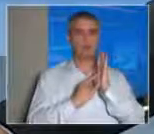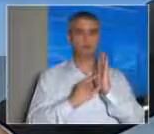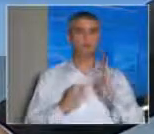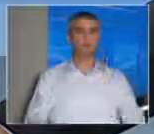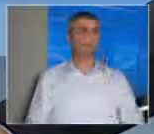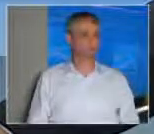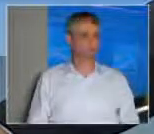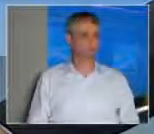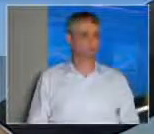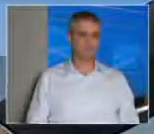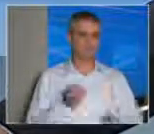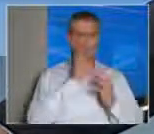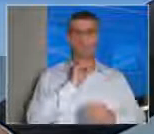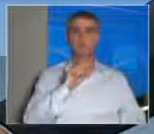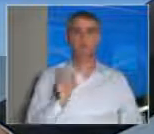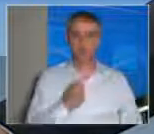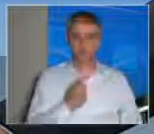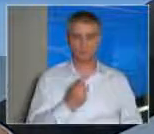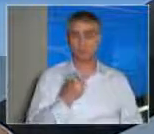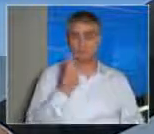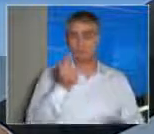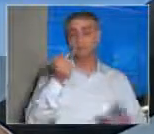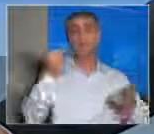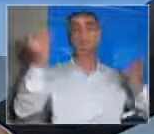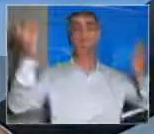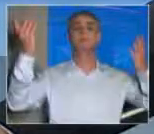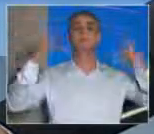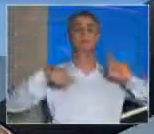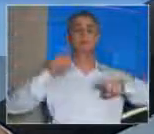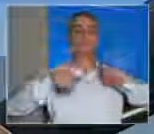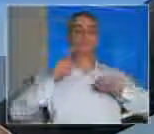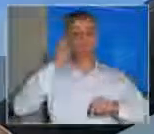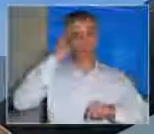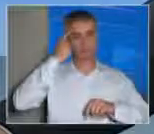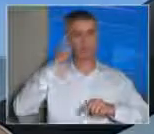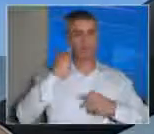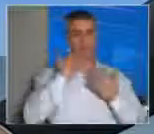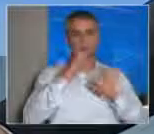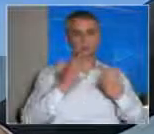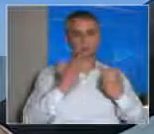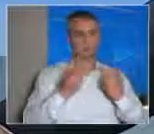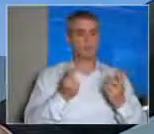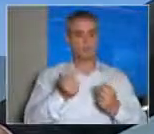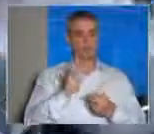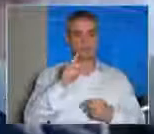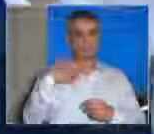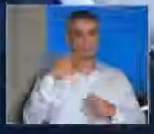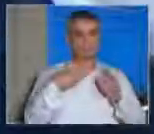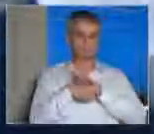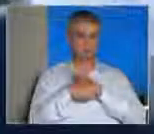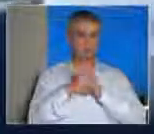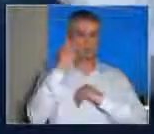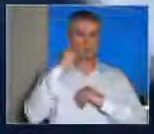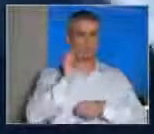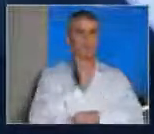זה המסר של כולנו. ואם מתחלק לנו מדי פעם, אז צריך לדעת להסביר למה. אם מתחלק, עדיף שלא יהיה בשוחד